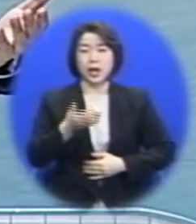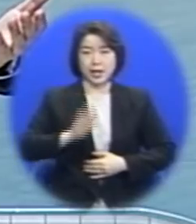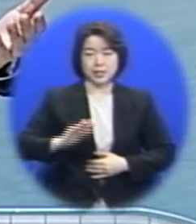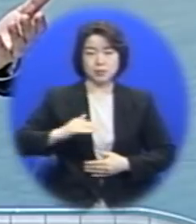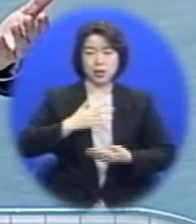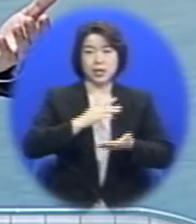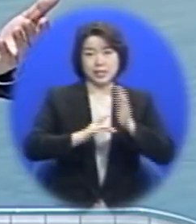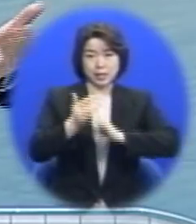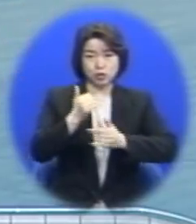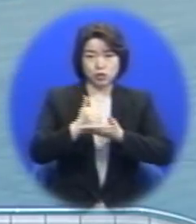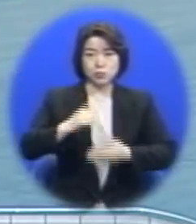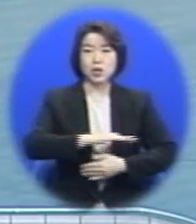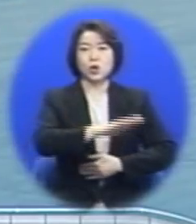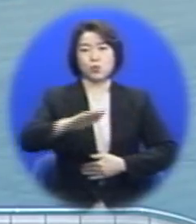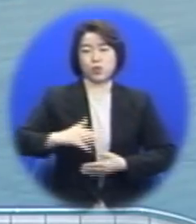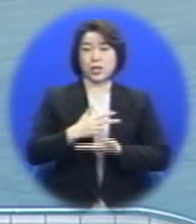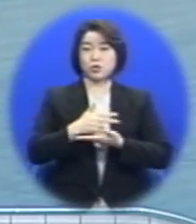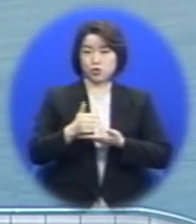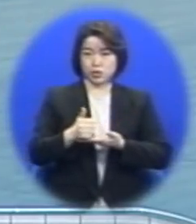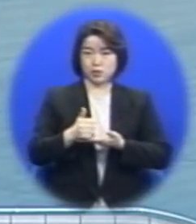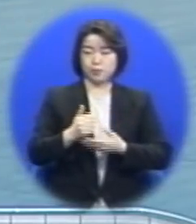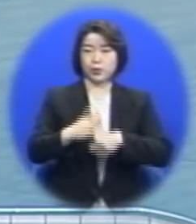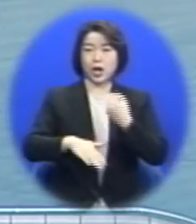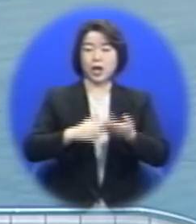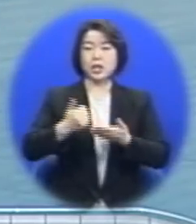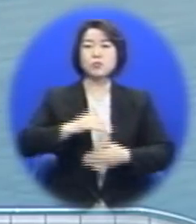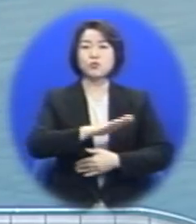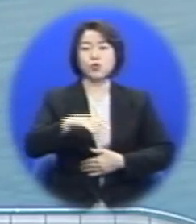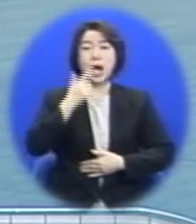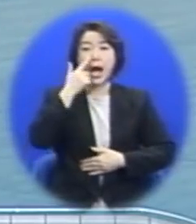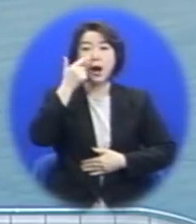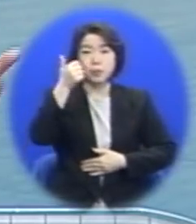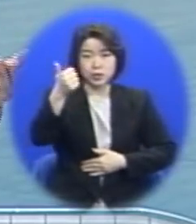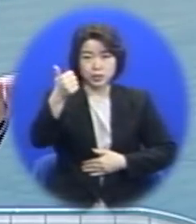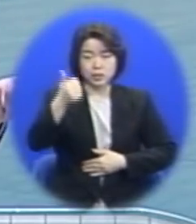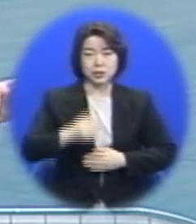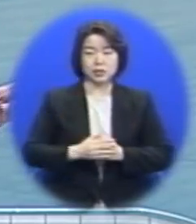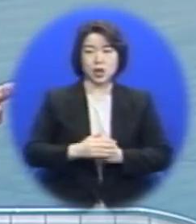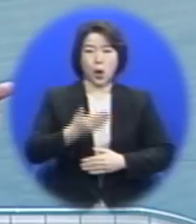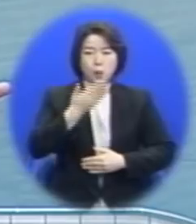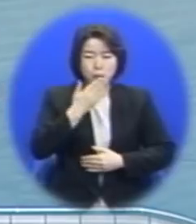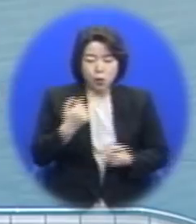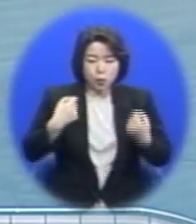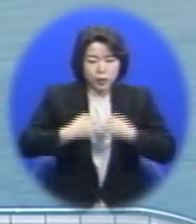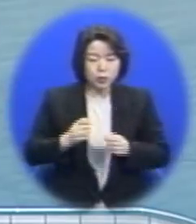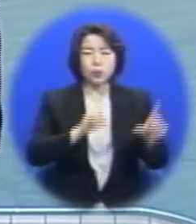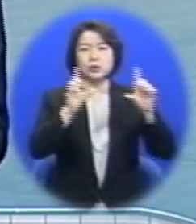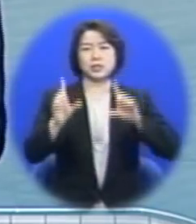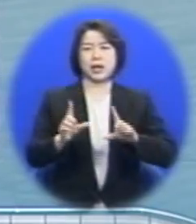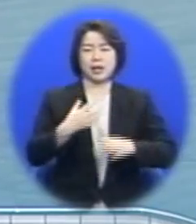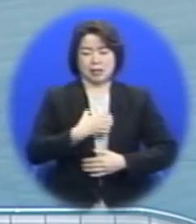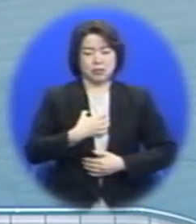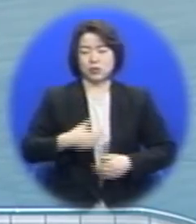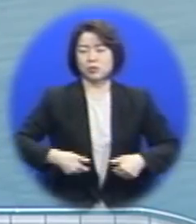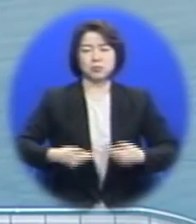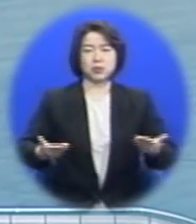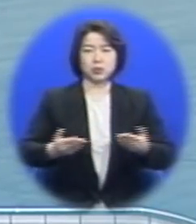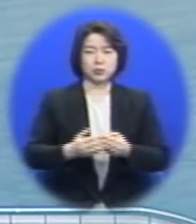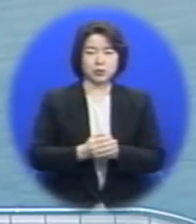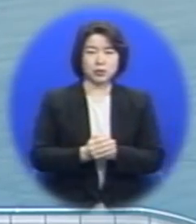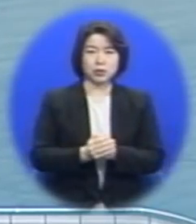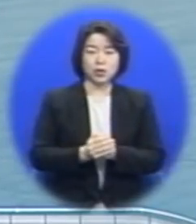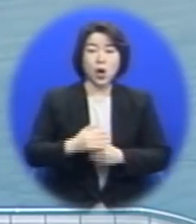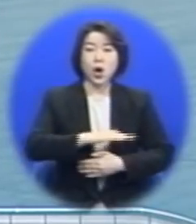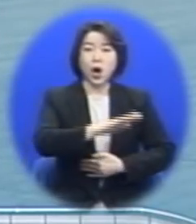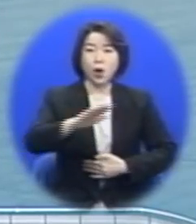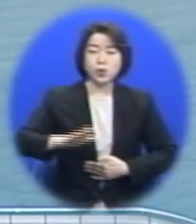우리의 주님이십니다. 하나님은 우리 아버지십니다. 먹고 입고 살 걱정할 이유가 없습니다.